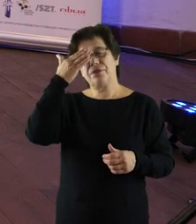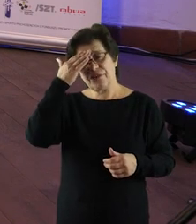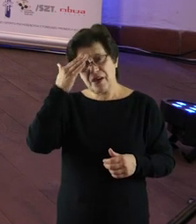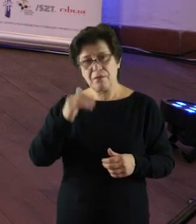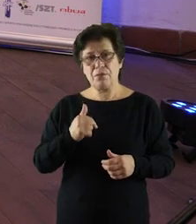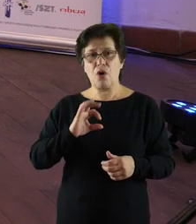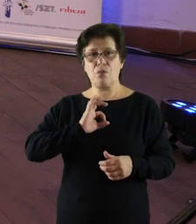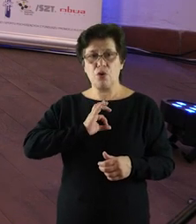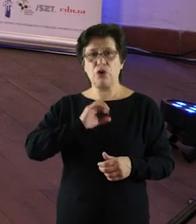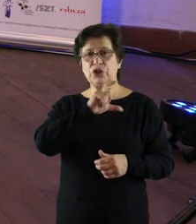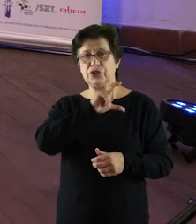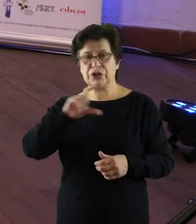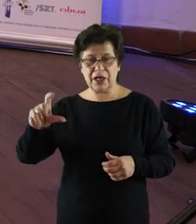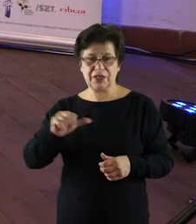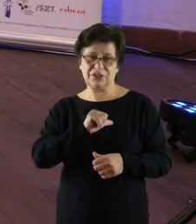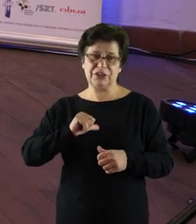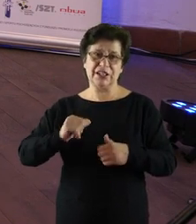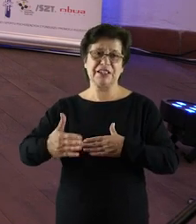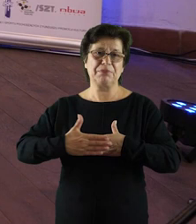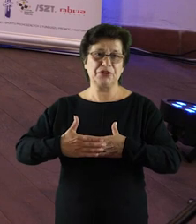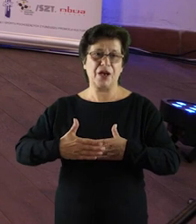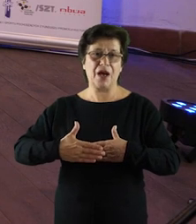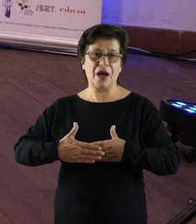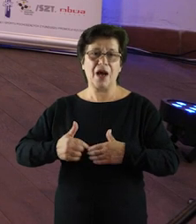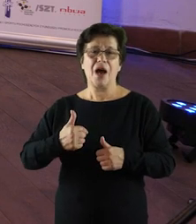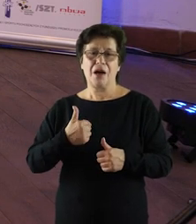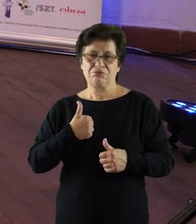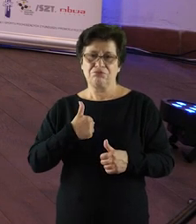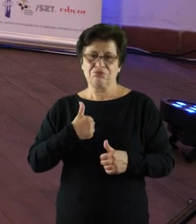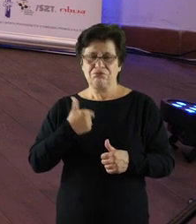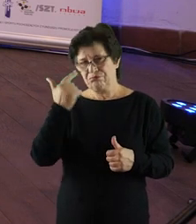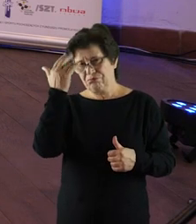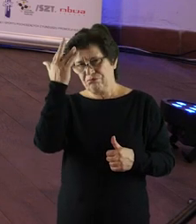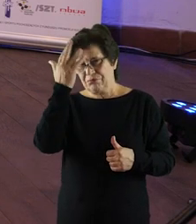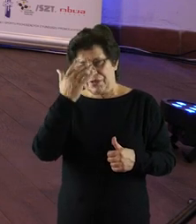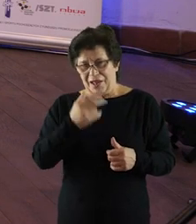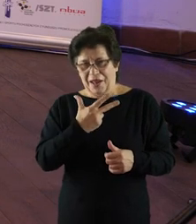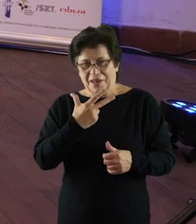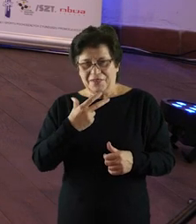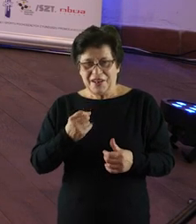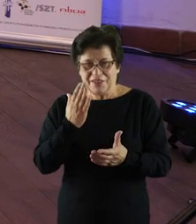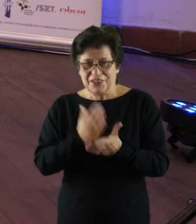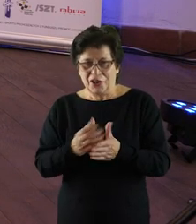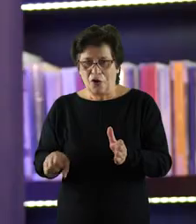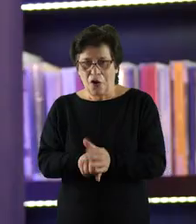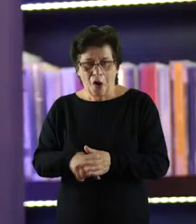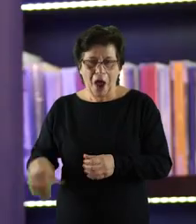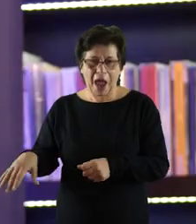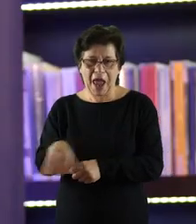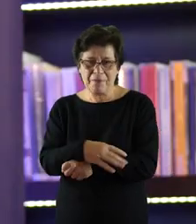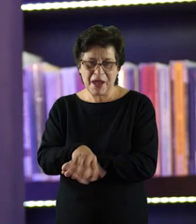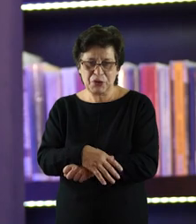mój czas już się zbliża. Mam nadzieję, że nie tylko do emerytury, ale